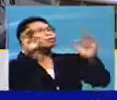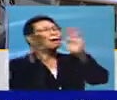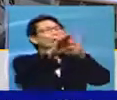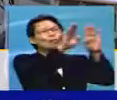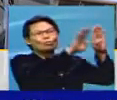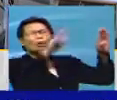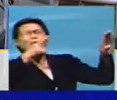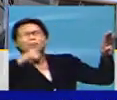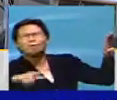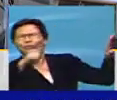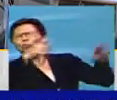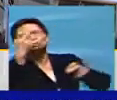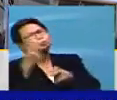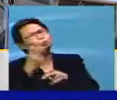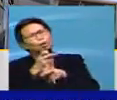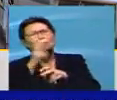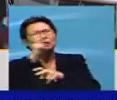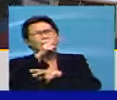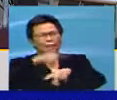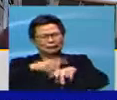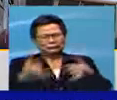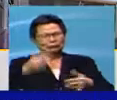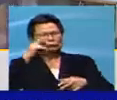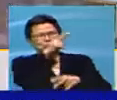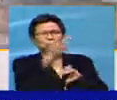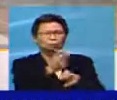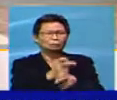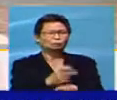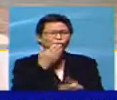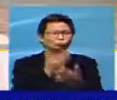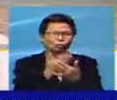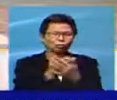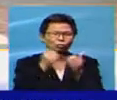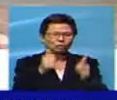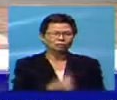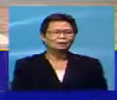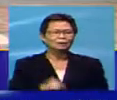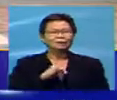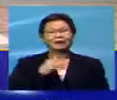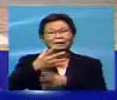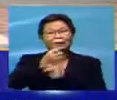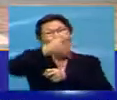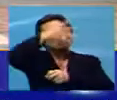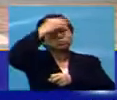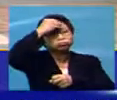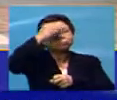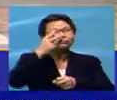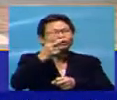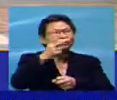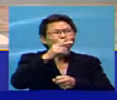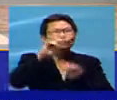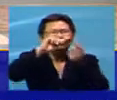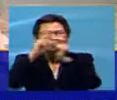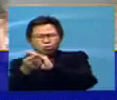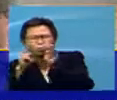lama yang dianggap sukar untuk dilihat pada masa kini. Saya rasa bagus sebab saya sendiri dapat input dia. Saya nampak perubahan